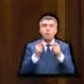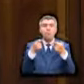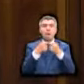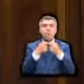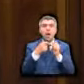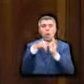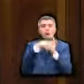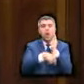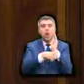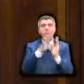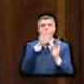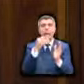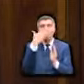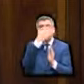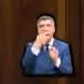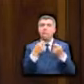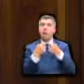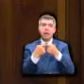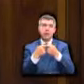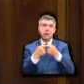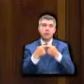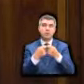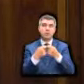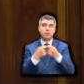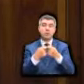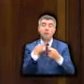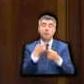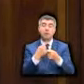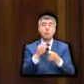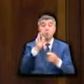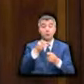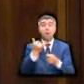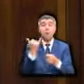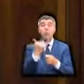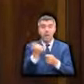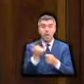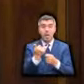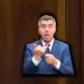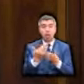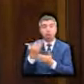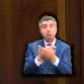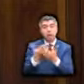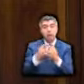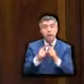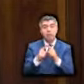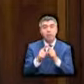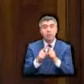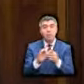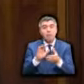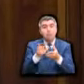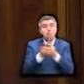عهد الأبارتيد. فبالتالي خاصنا ندخلوا في محاربة